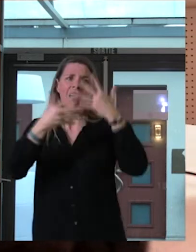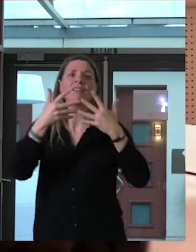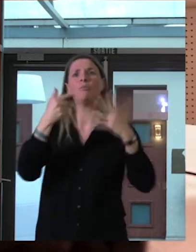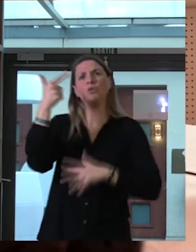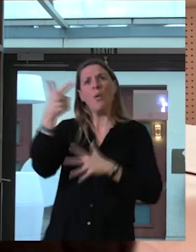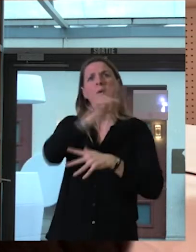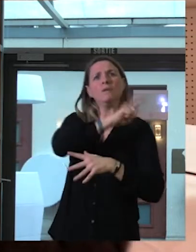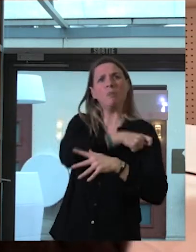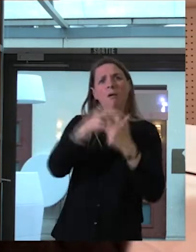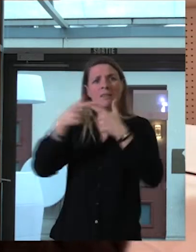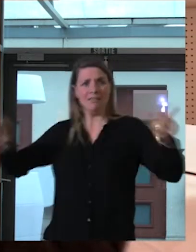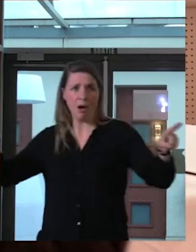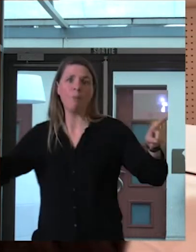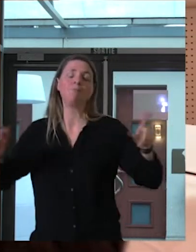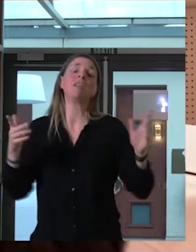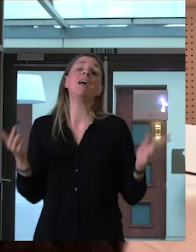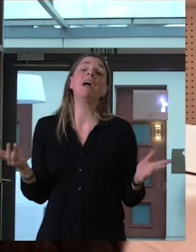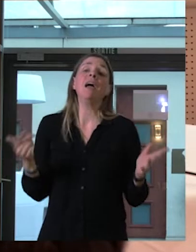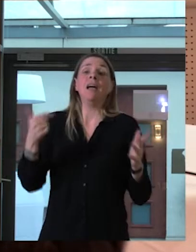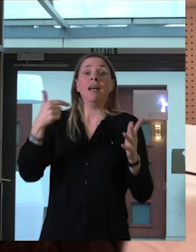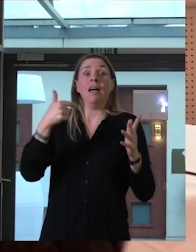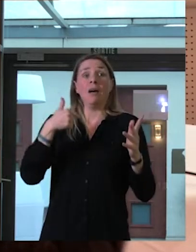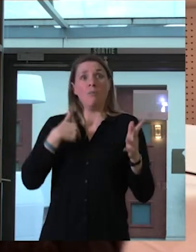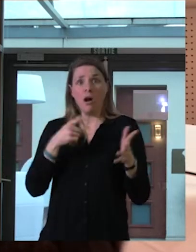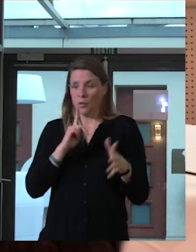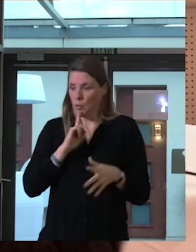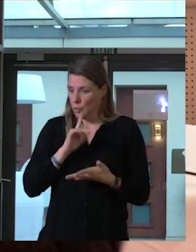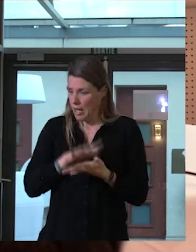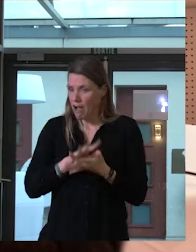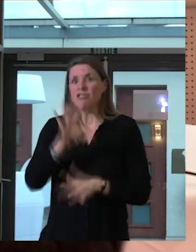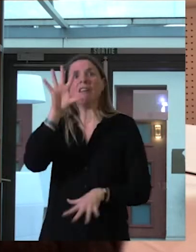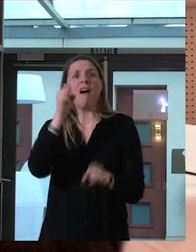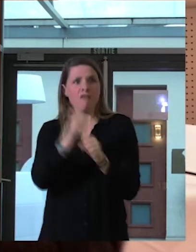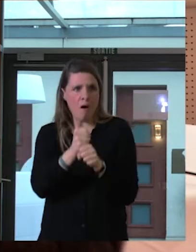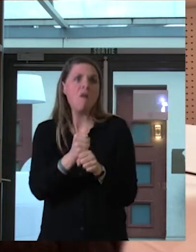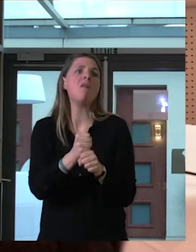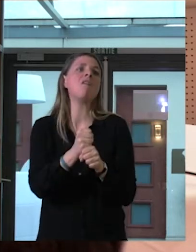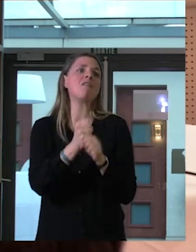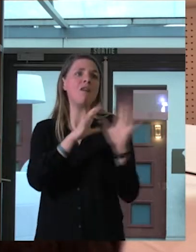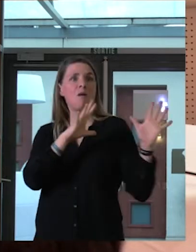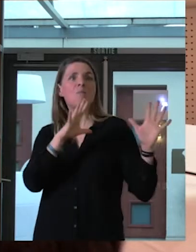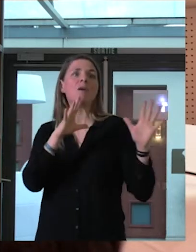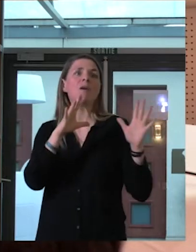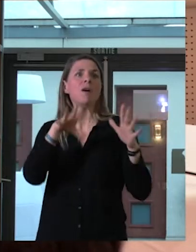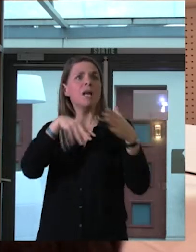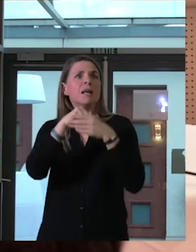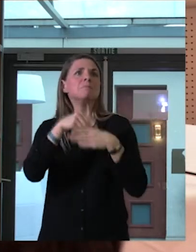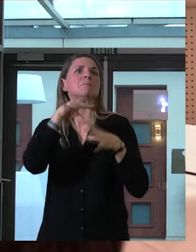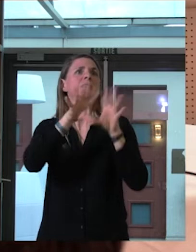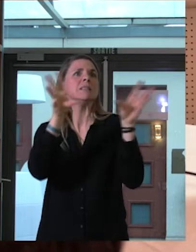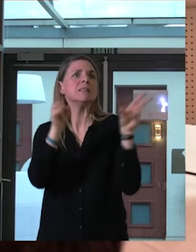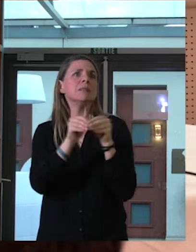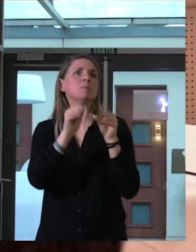sports complètement différents. Je pratique ce sport depuis que j'ai 5 ans et je fais partie de l'équipe de France depuis